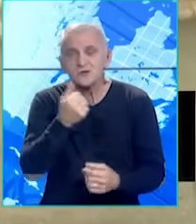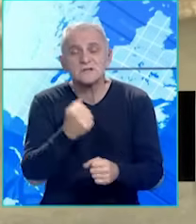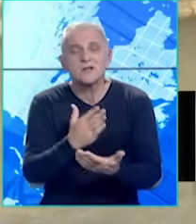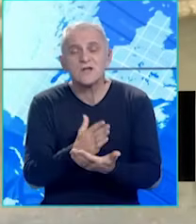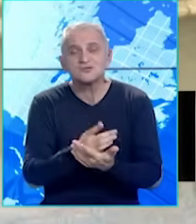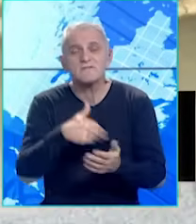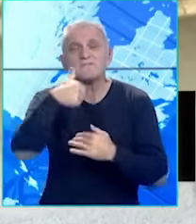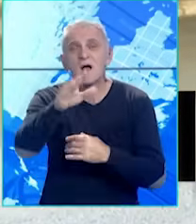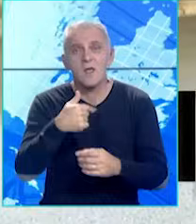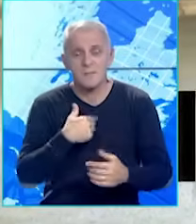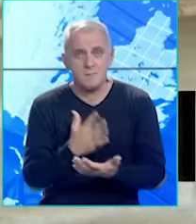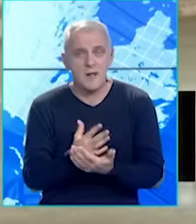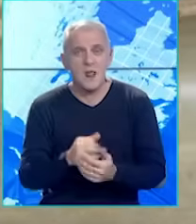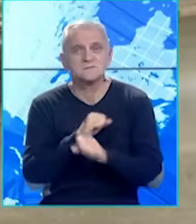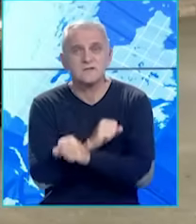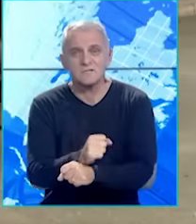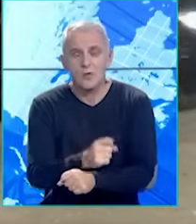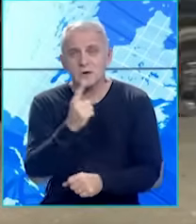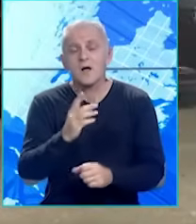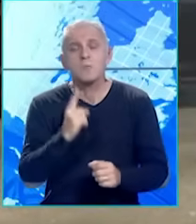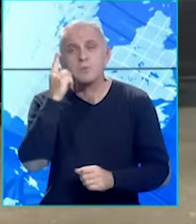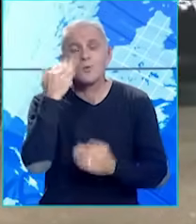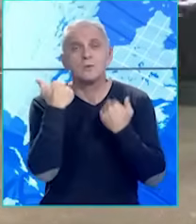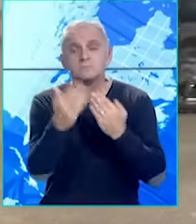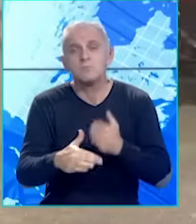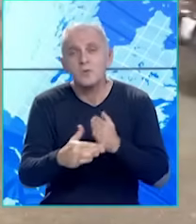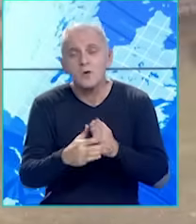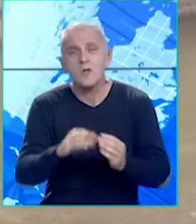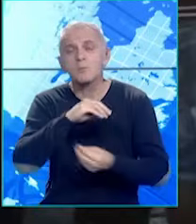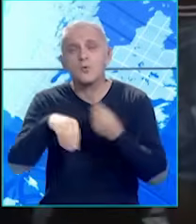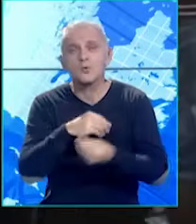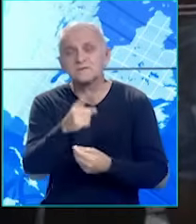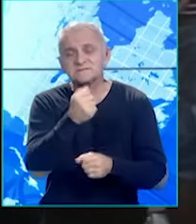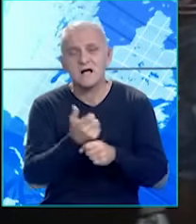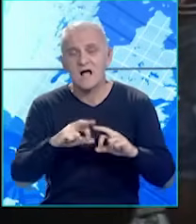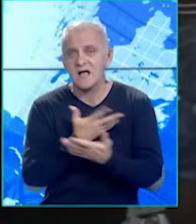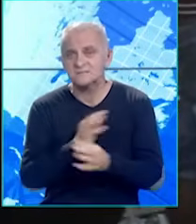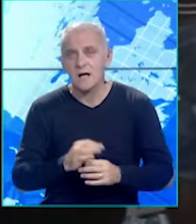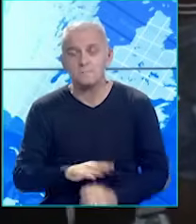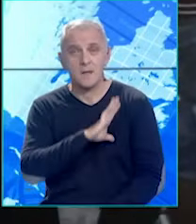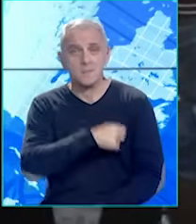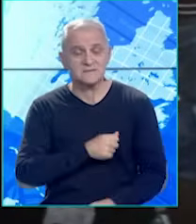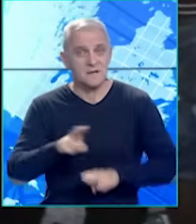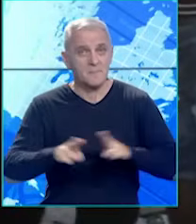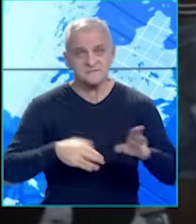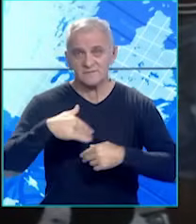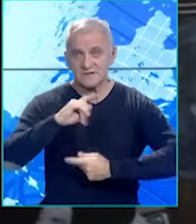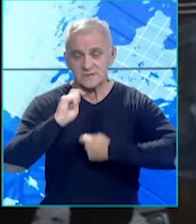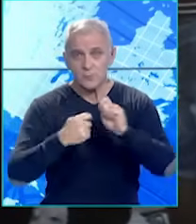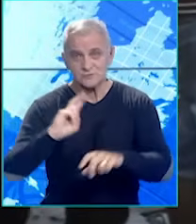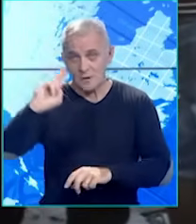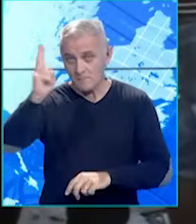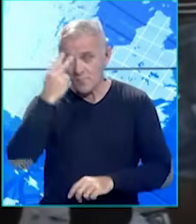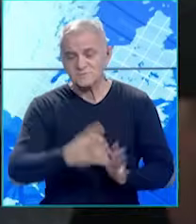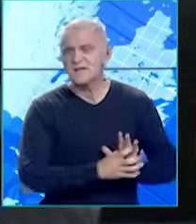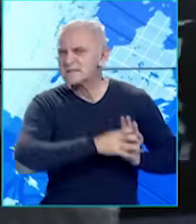bili u zatvorima. Neka Bog pomogne porodicama na zapadnoj obali i u Gazi. Palestinski ministar vanjskih poslova pozvao je